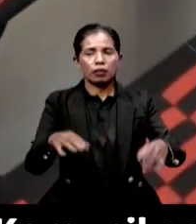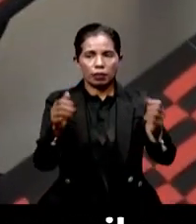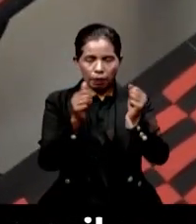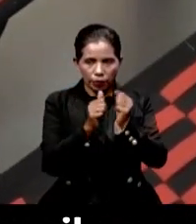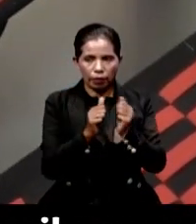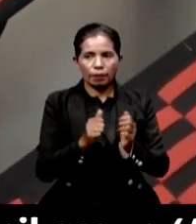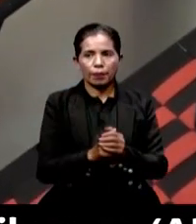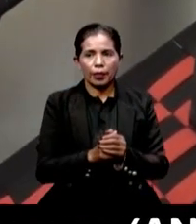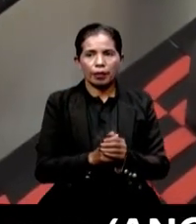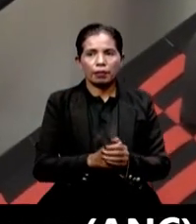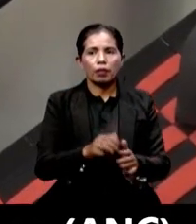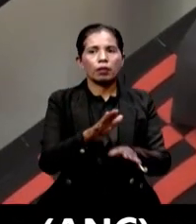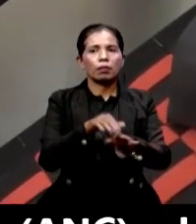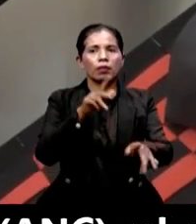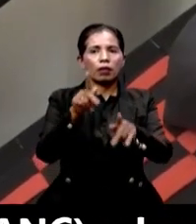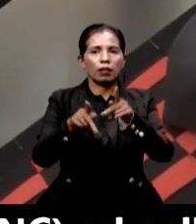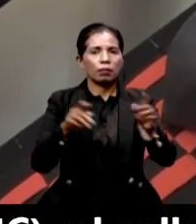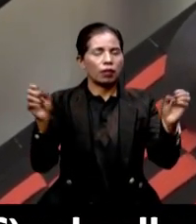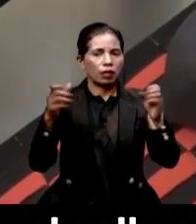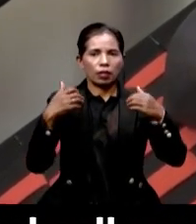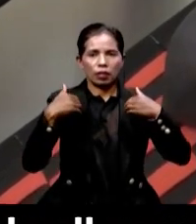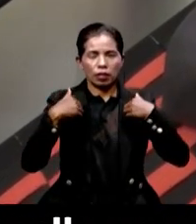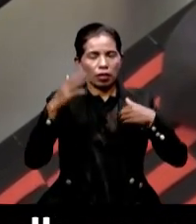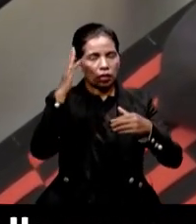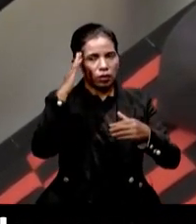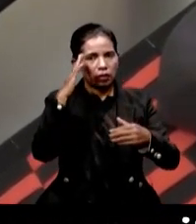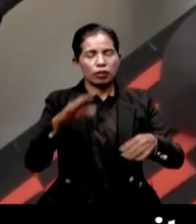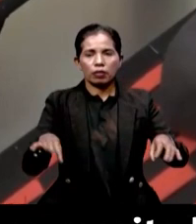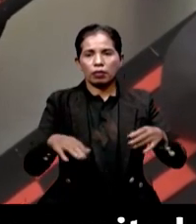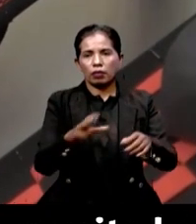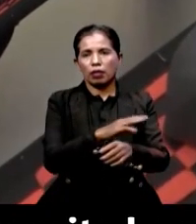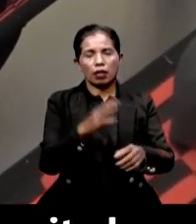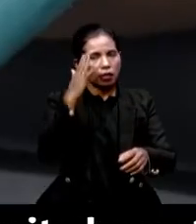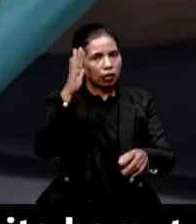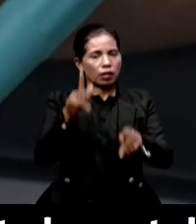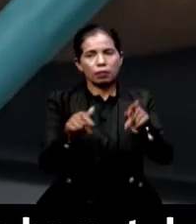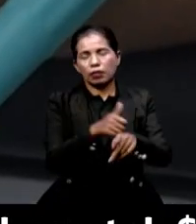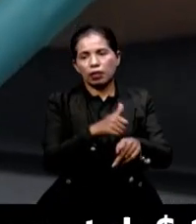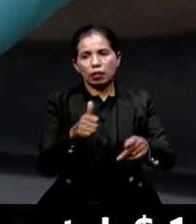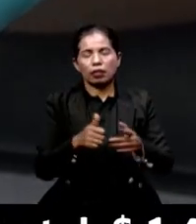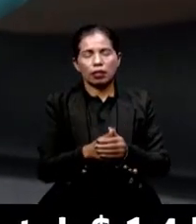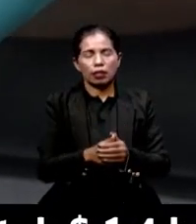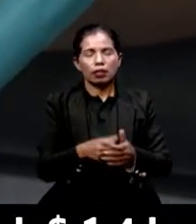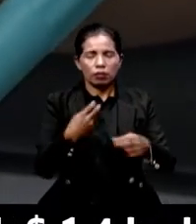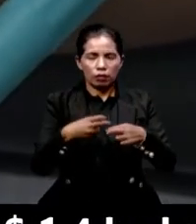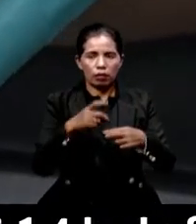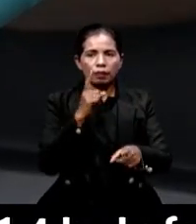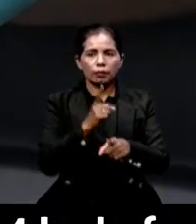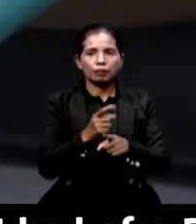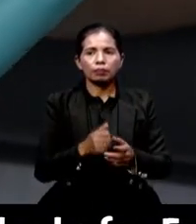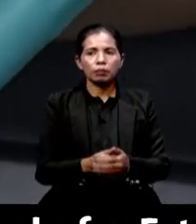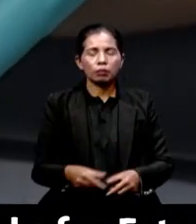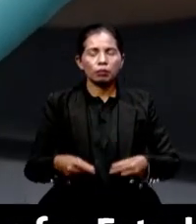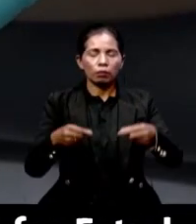tetapi untuk mengajak orang yang tidak punya hubungan atau tidak kenal dengan siapapun, itu cukup sulit. Yang